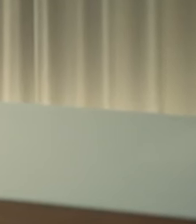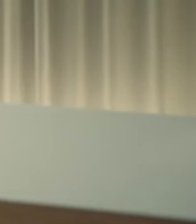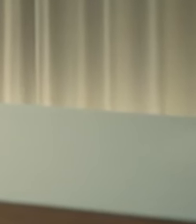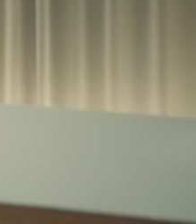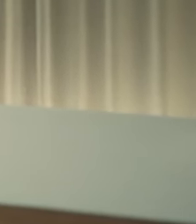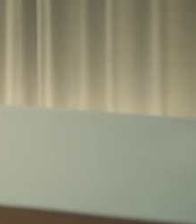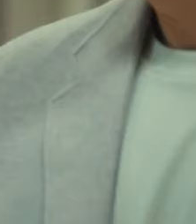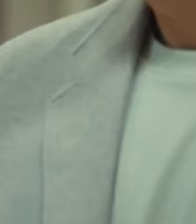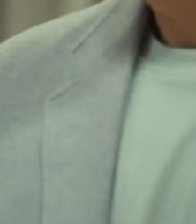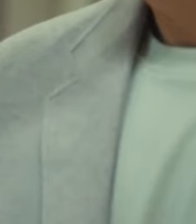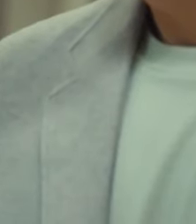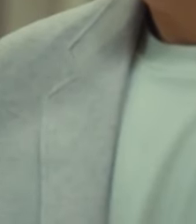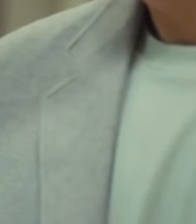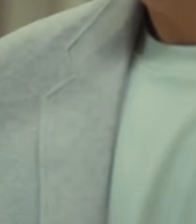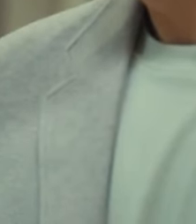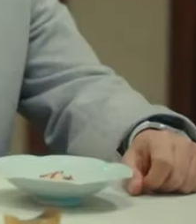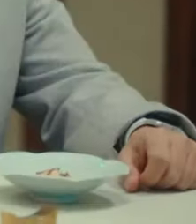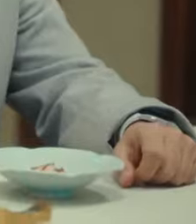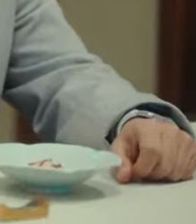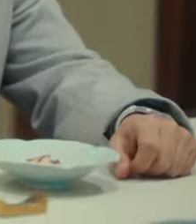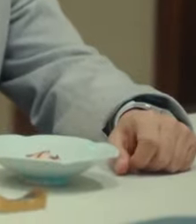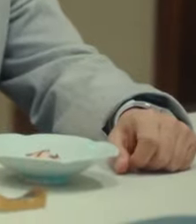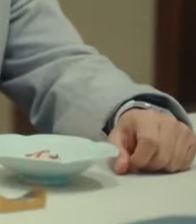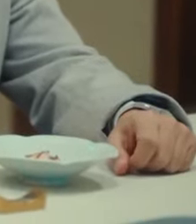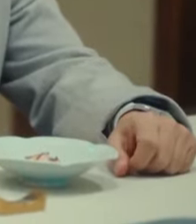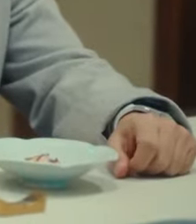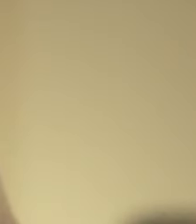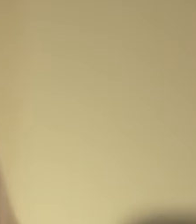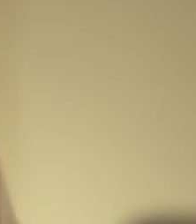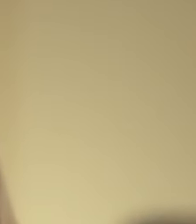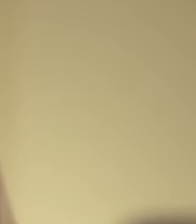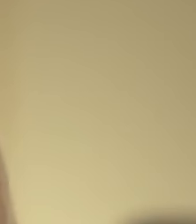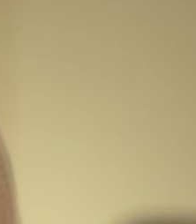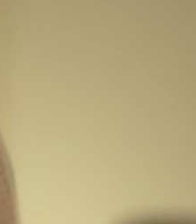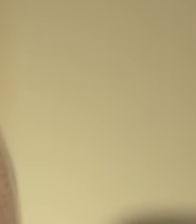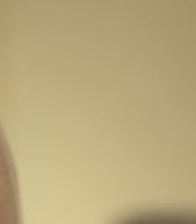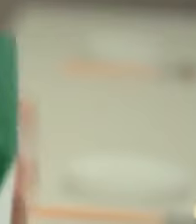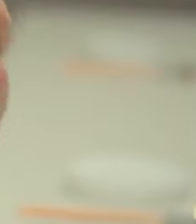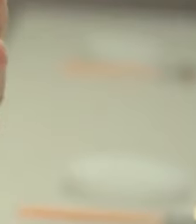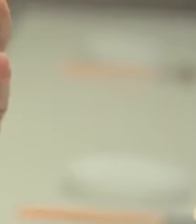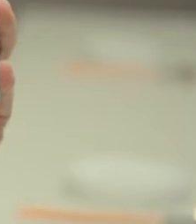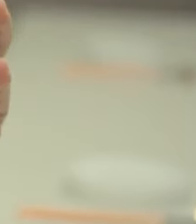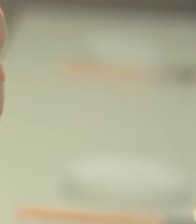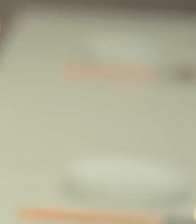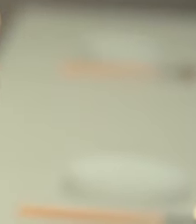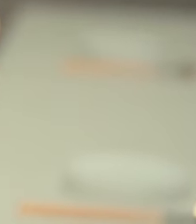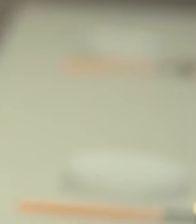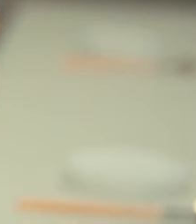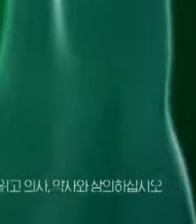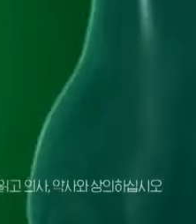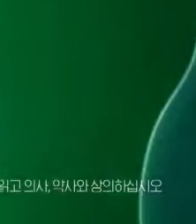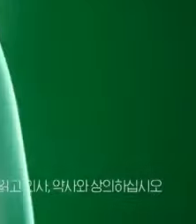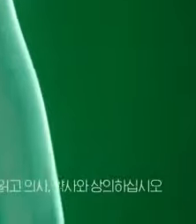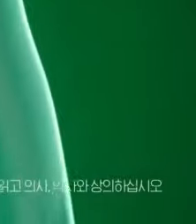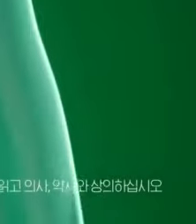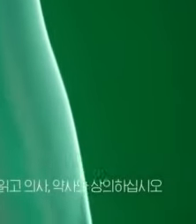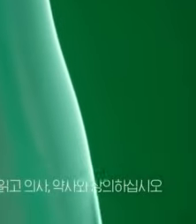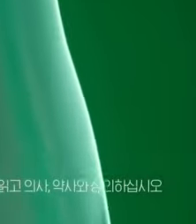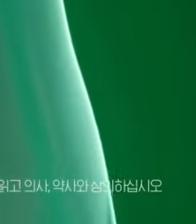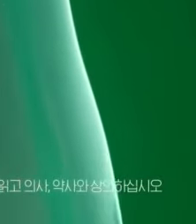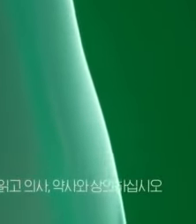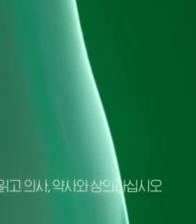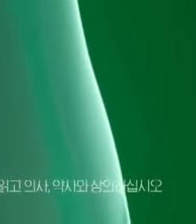화장실 자주 가시네요? 갔다 와도 자꾸만 했네. 형 그거 질환이에요. 질환? 진짜? 시작하세요. 카레토 포텐. 독일에서